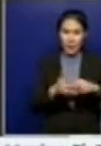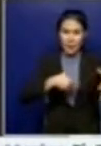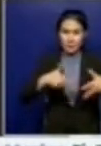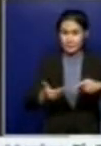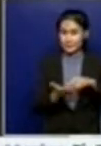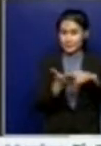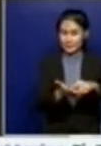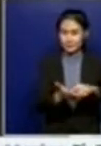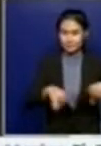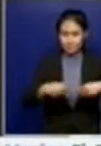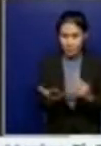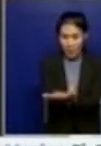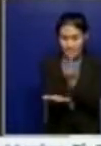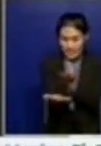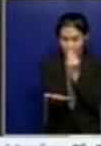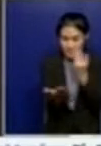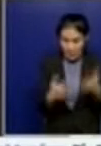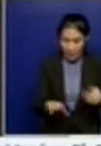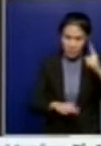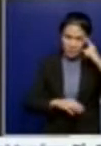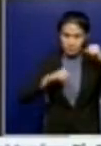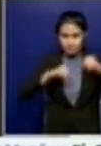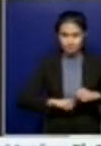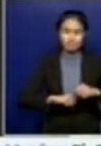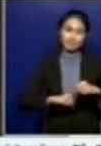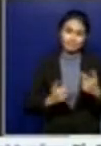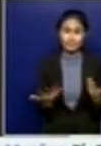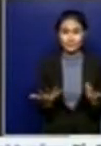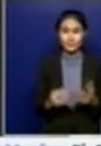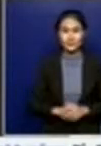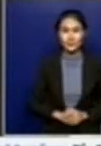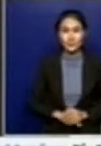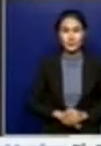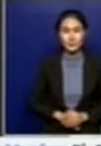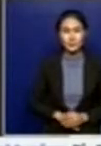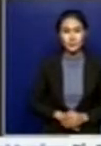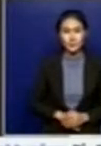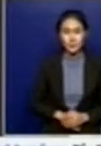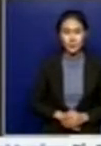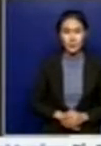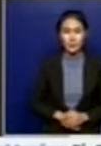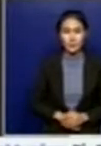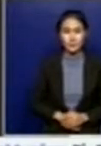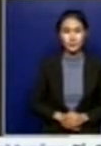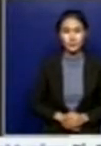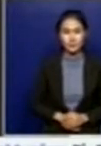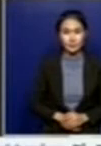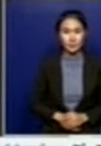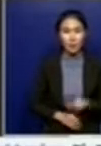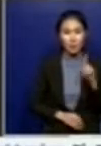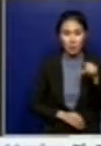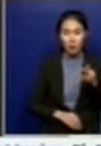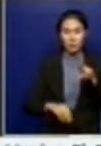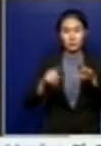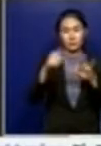าก่อนที่จะตัดสินใจลงประชามตินะครับนะโดยกำหนดให้ส่งร่างรัฐธรรมนูญไป